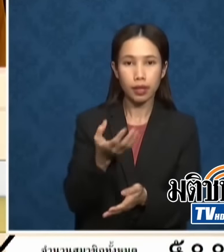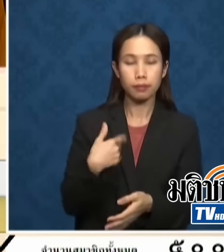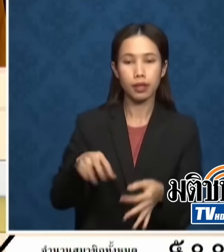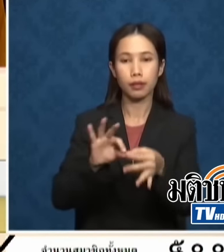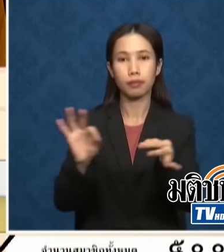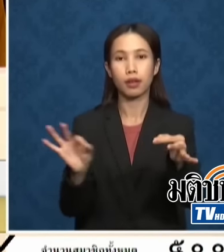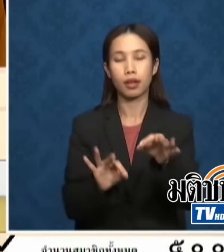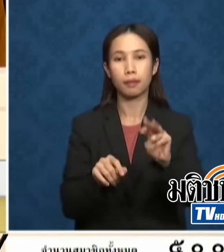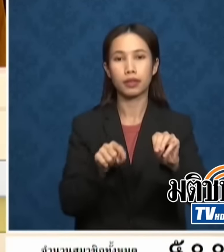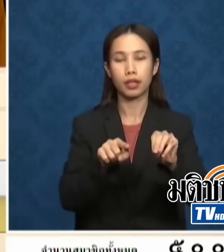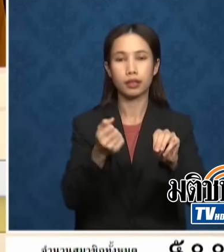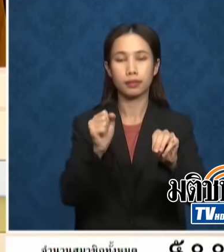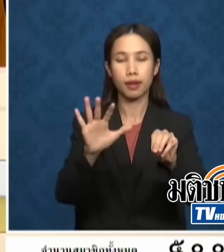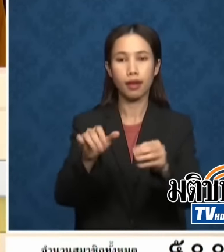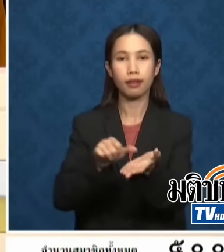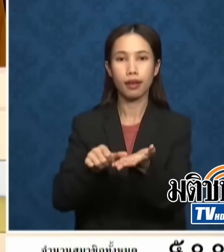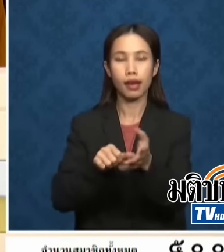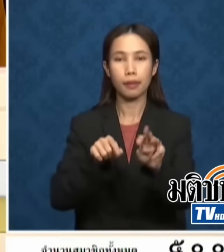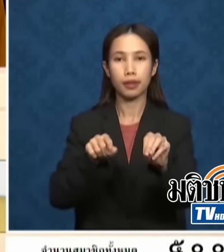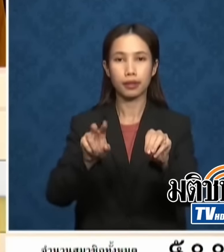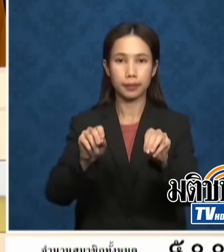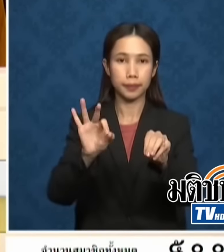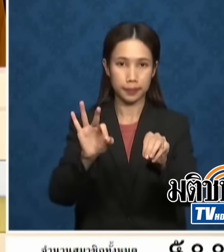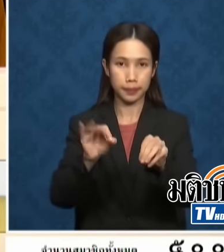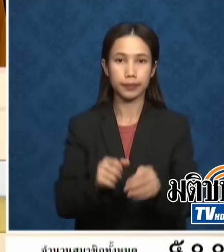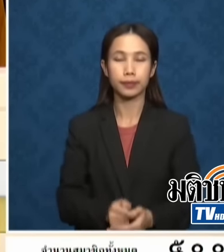างมาตรา15เพื่อแก้ไขมาตรา39